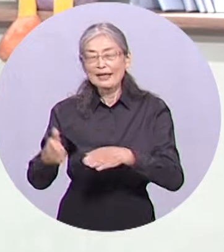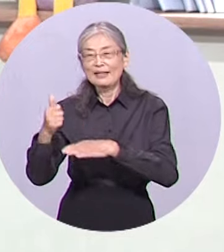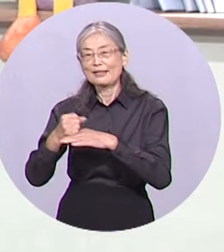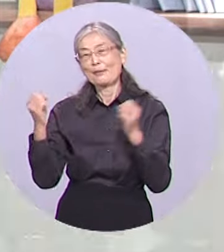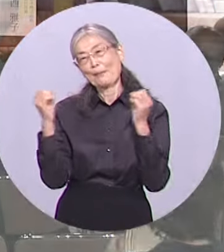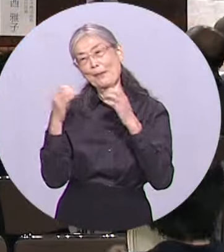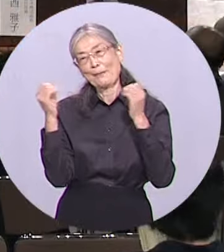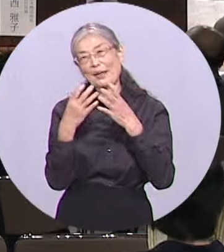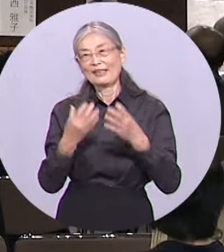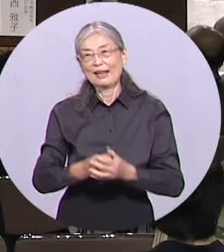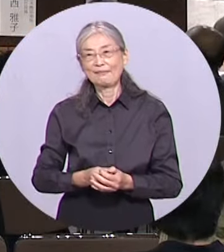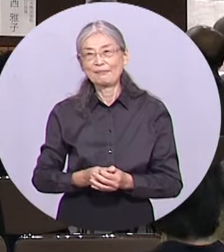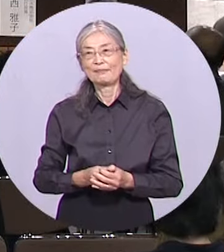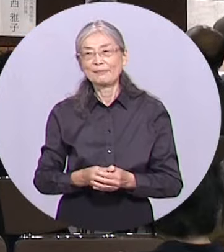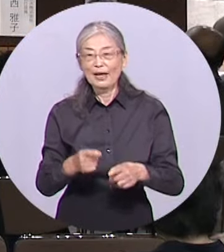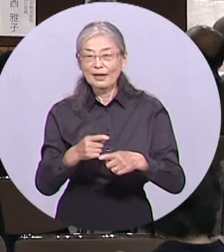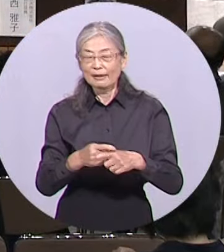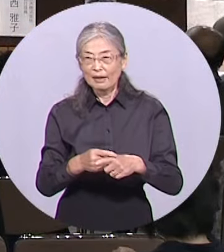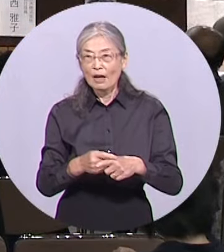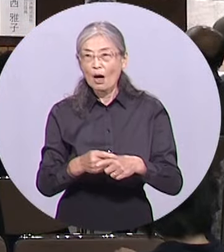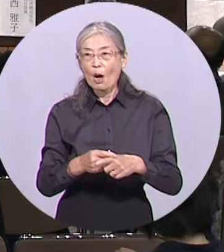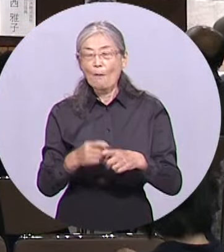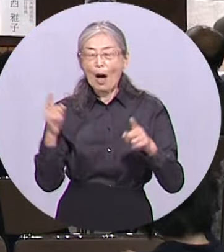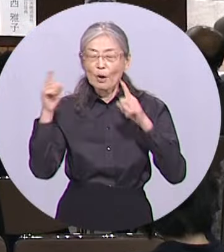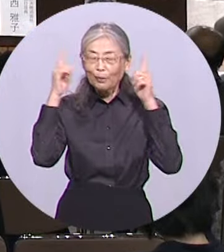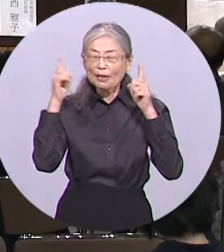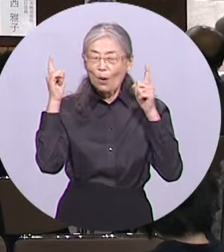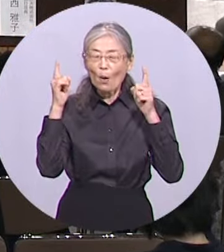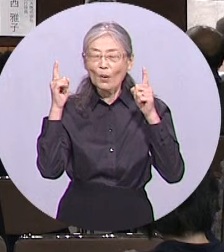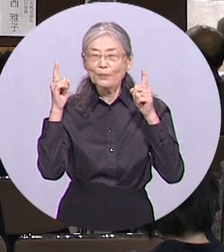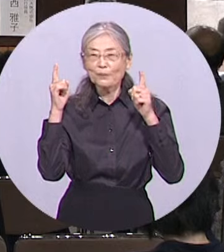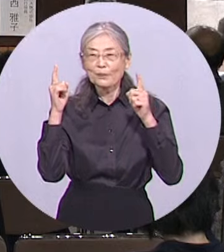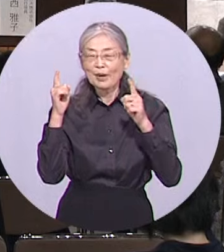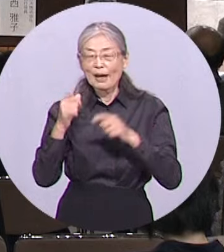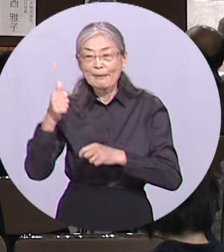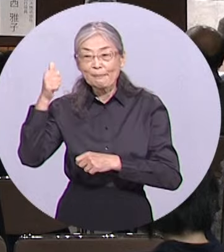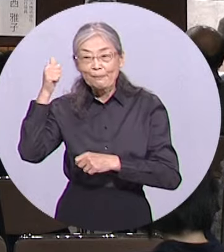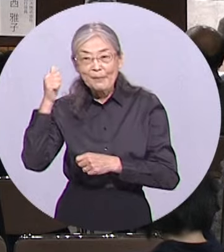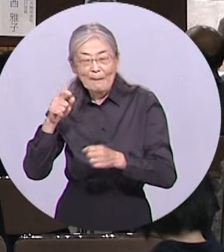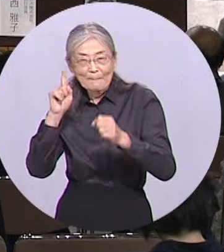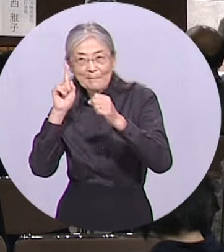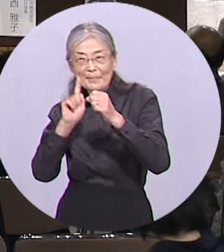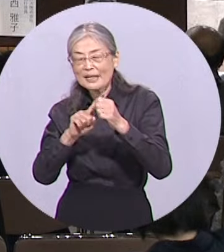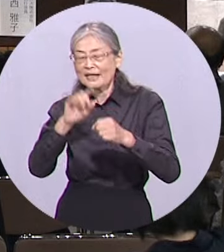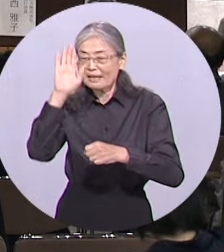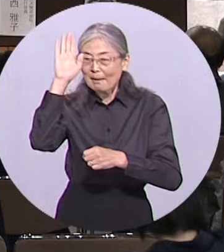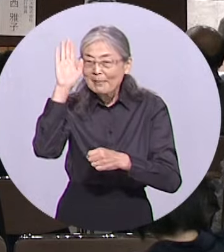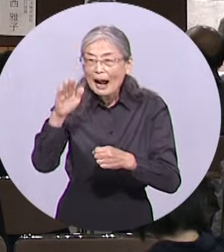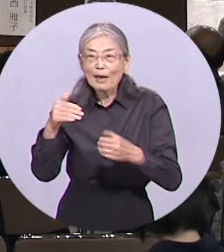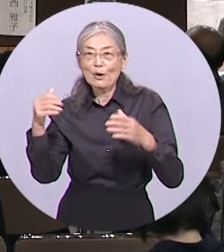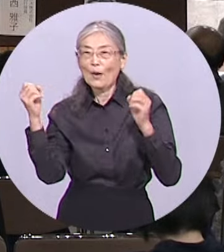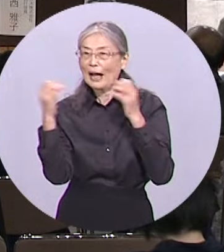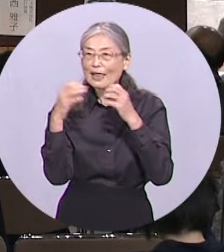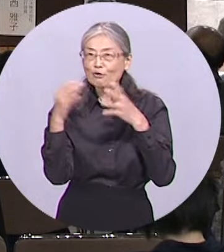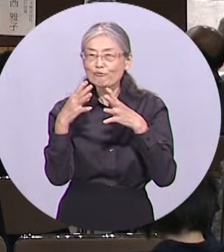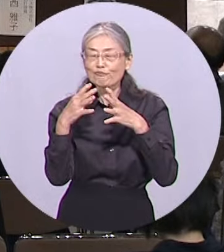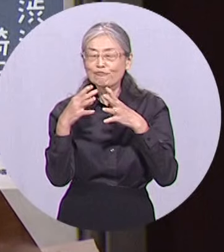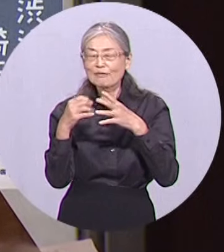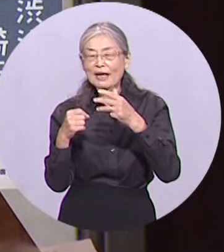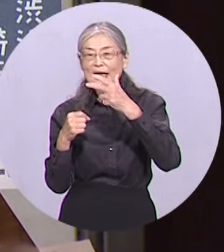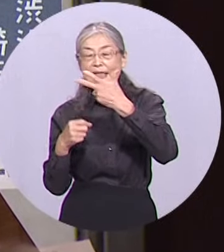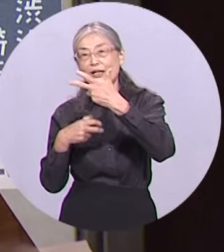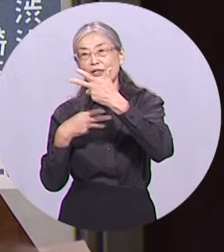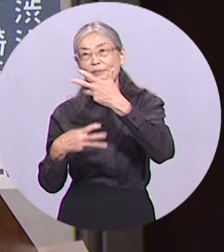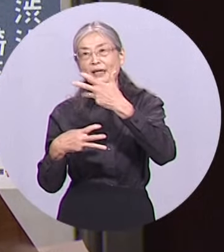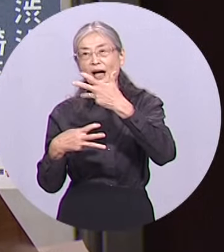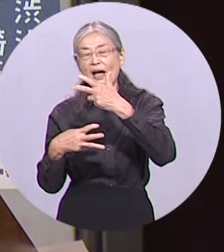ください。 トークイベント渋沢栄一王が目指した未来を語るは今月3日埼玉りそな